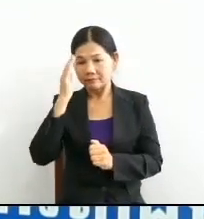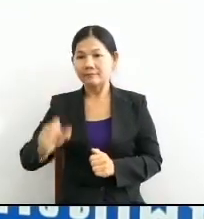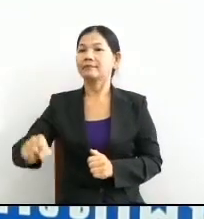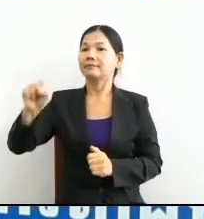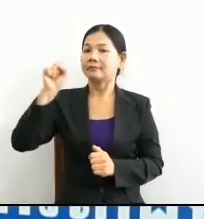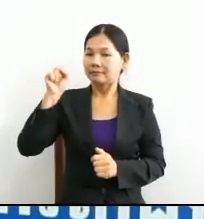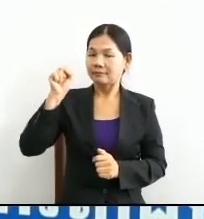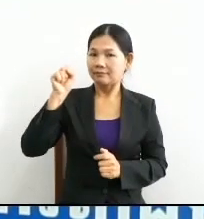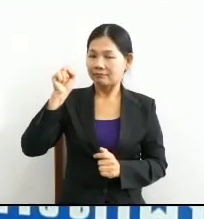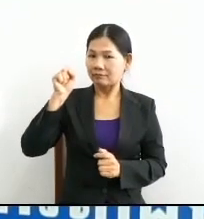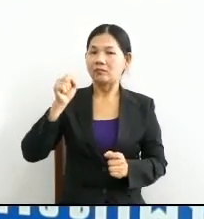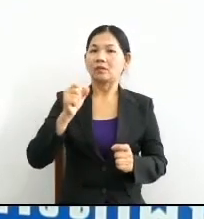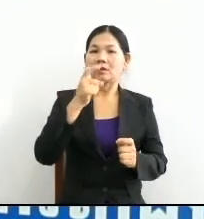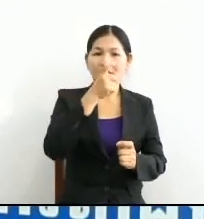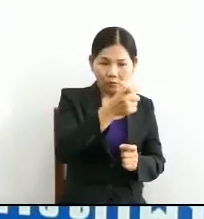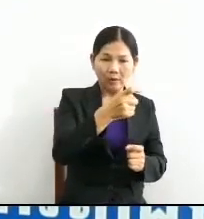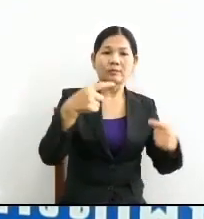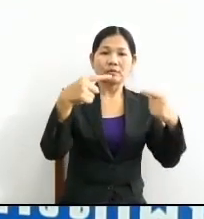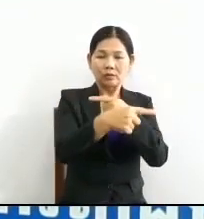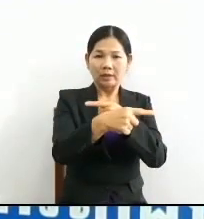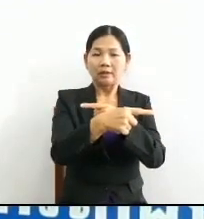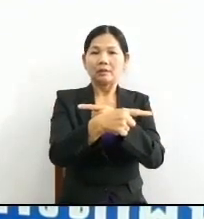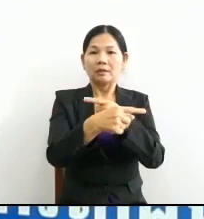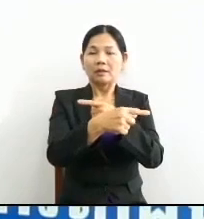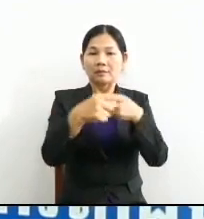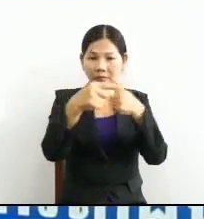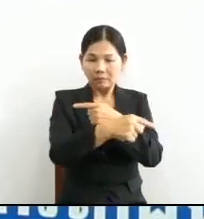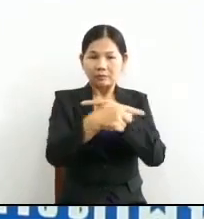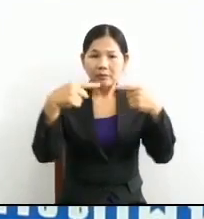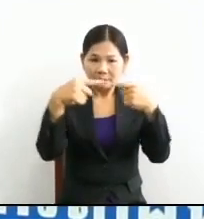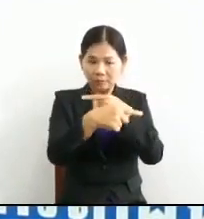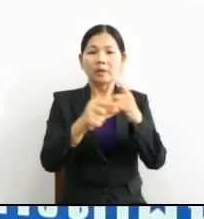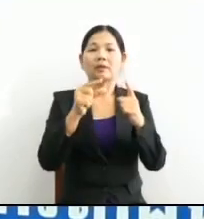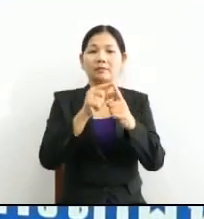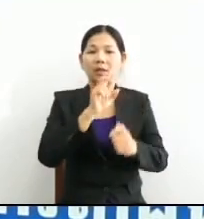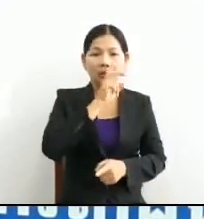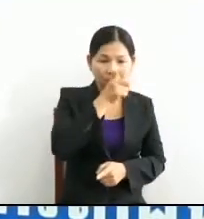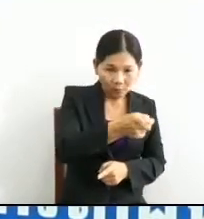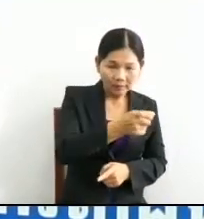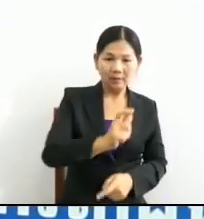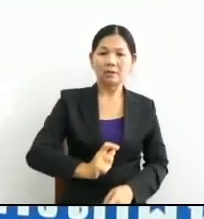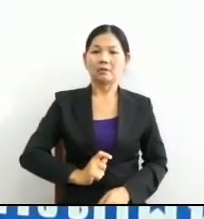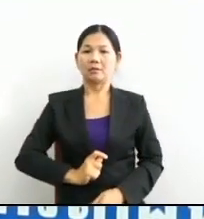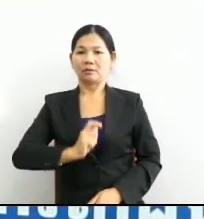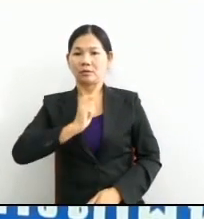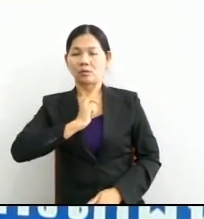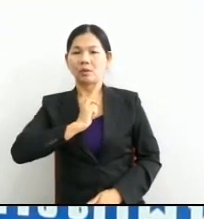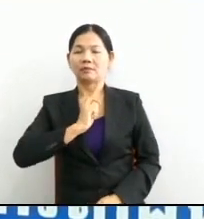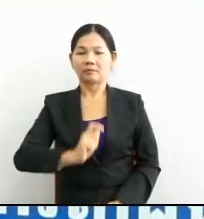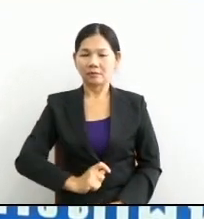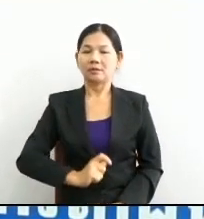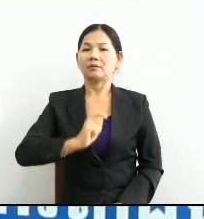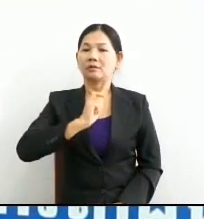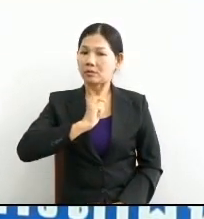ấy cha slam của tôi nắng rùa cha đôi nít cụ cho họ thằng lên chẳng bà sân bà con